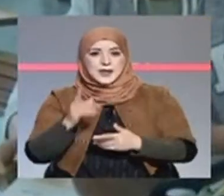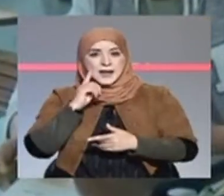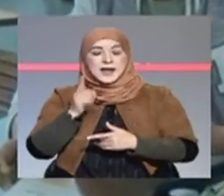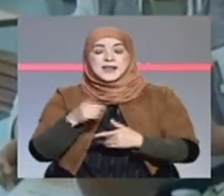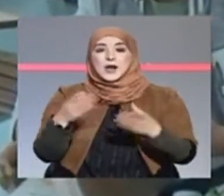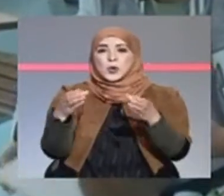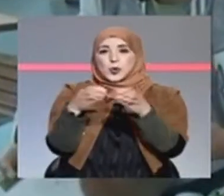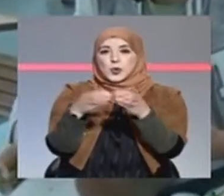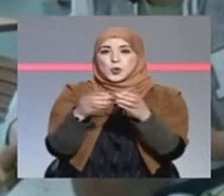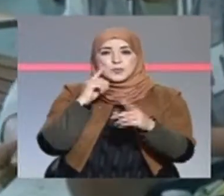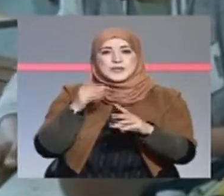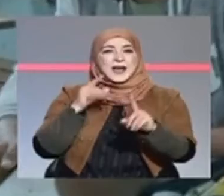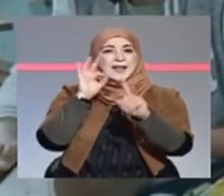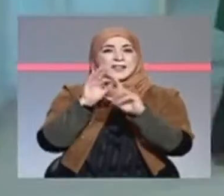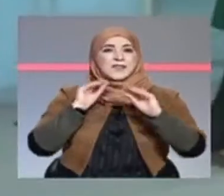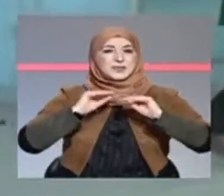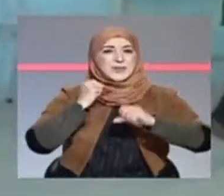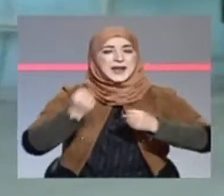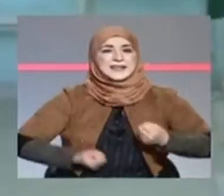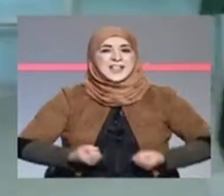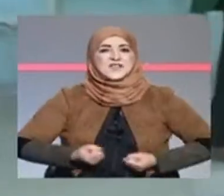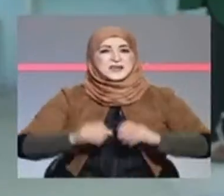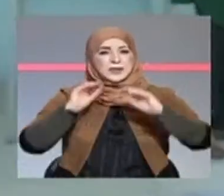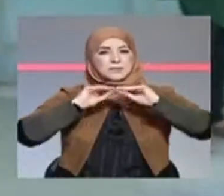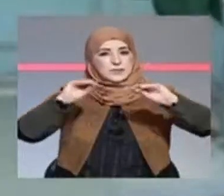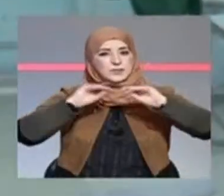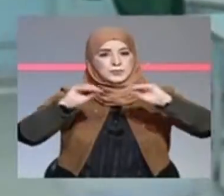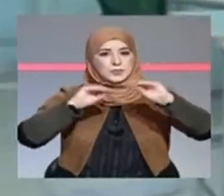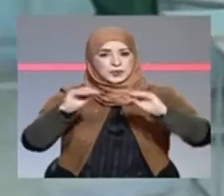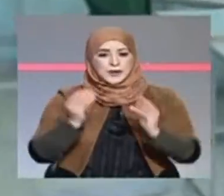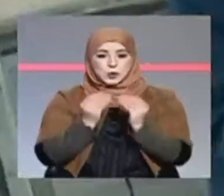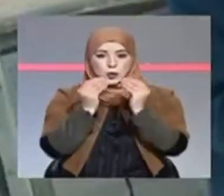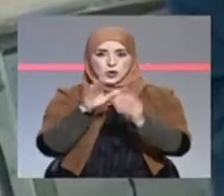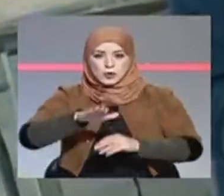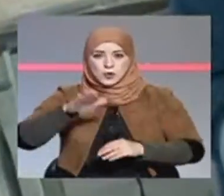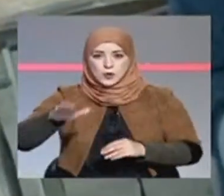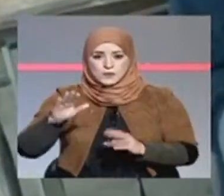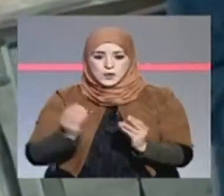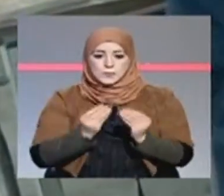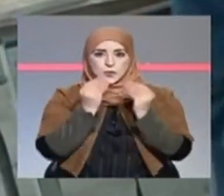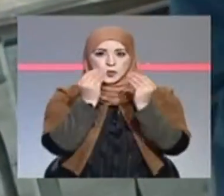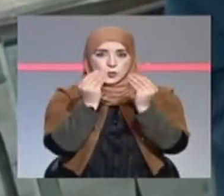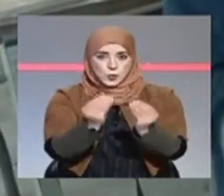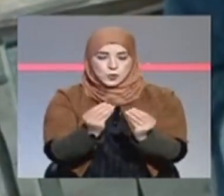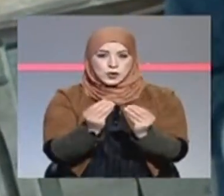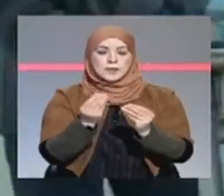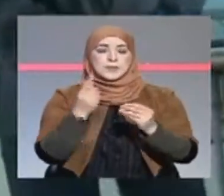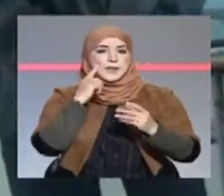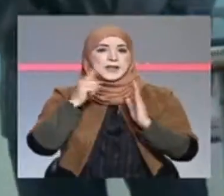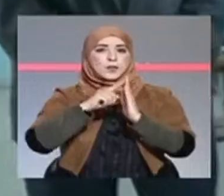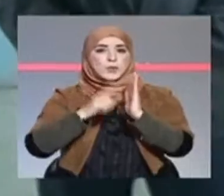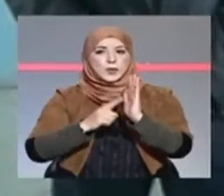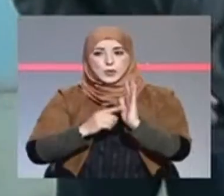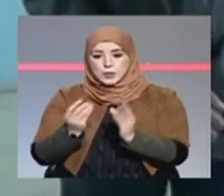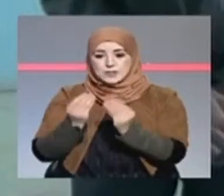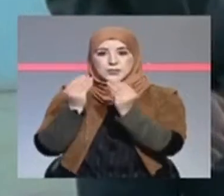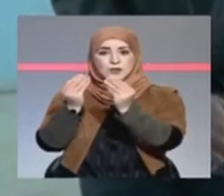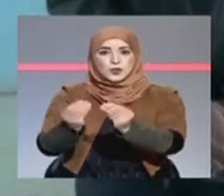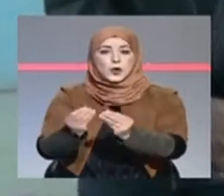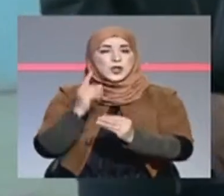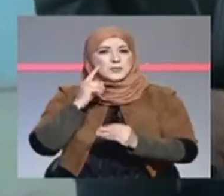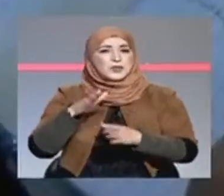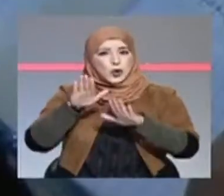الخدمات المدرسيه في اطار توسيع التلاميذ الذين تتوفر فيهم شروط الاقامه ونصف الاقامه